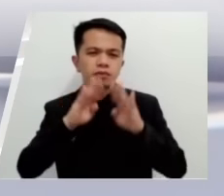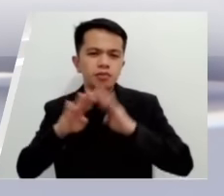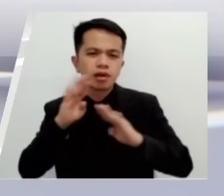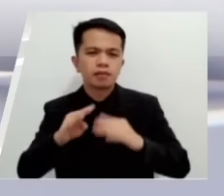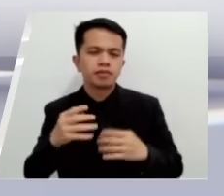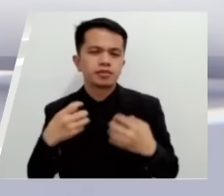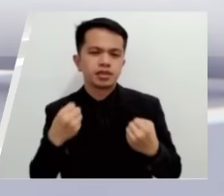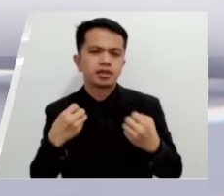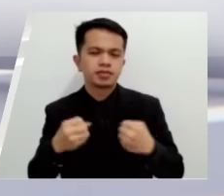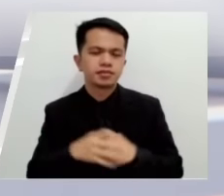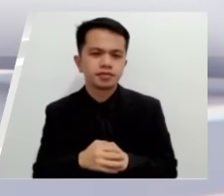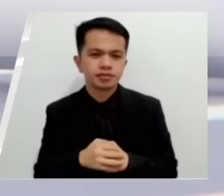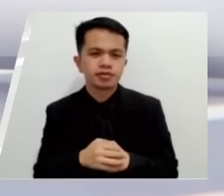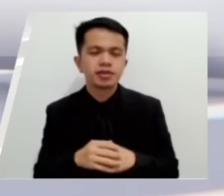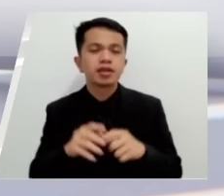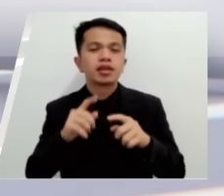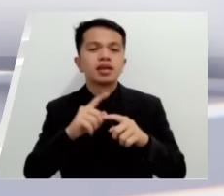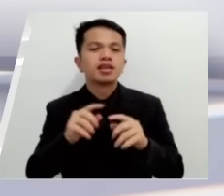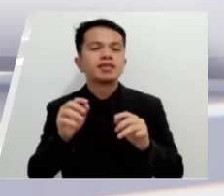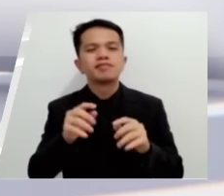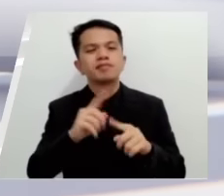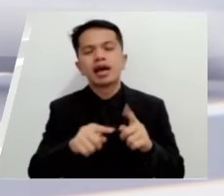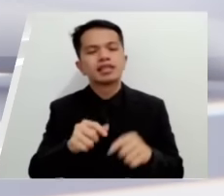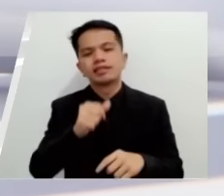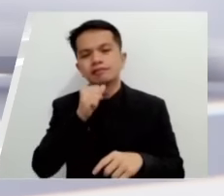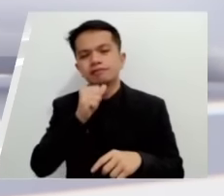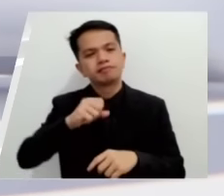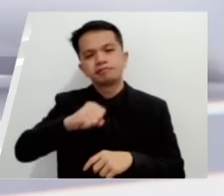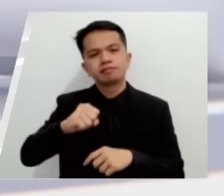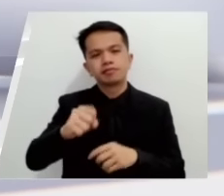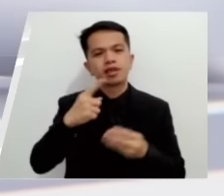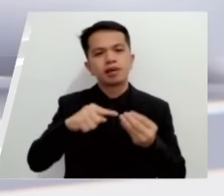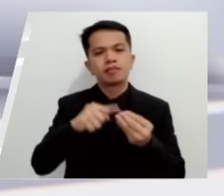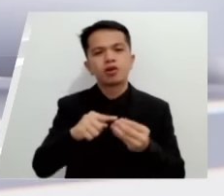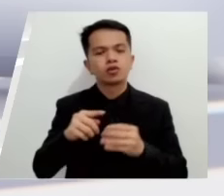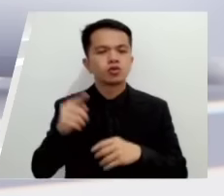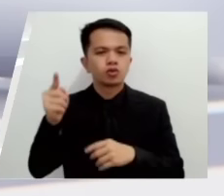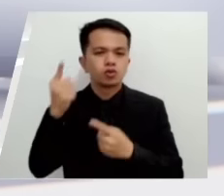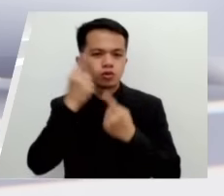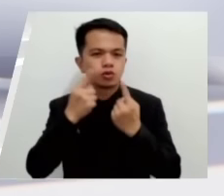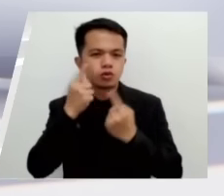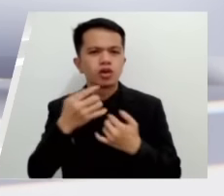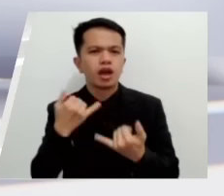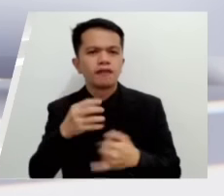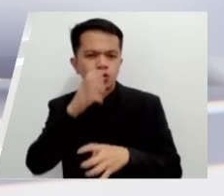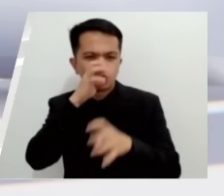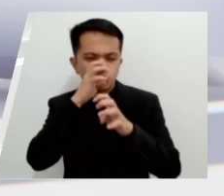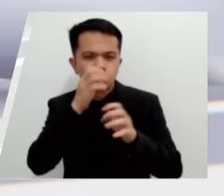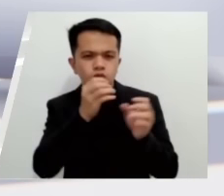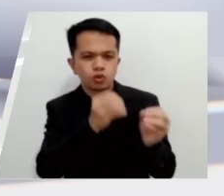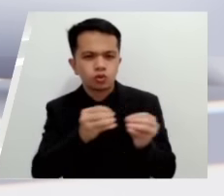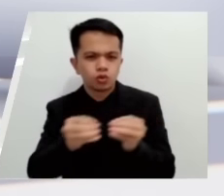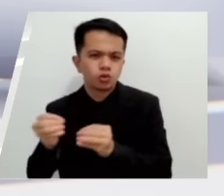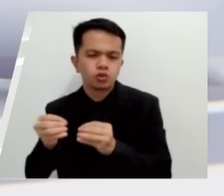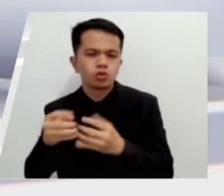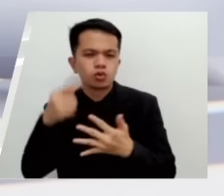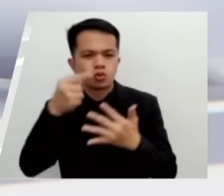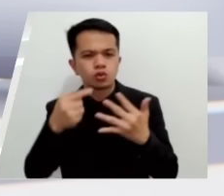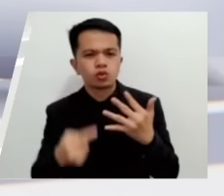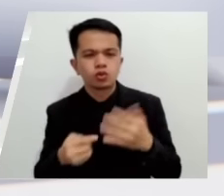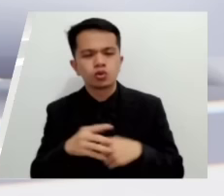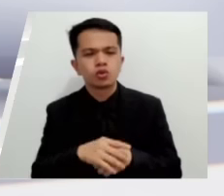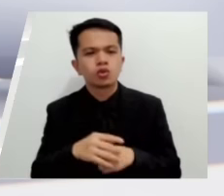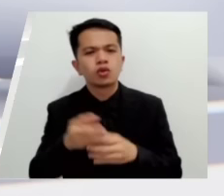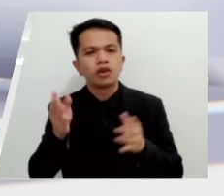tututulan daw ang mosyong ilipat sa AFP ang kusodiyan ni Kibuloy. May mga istriktong operational security protocol daw ang mga pasilidad ng